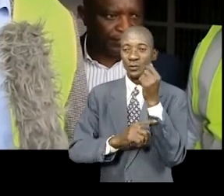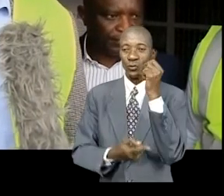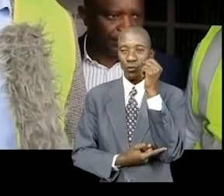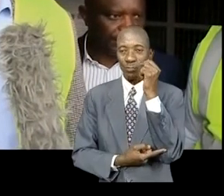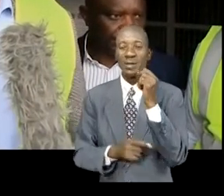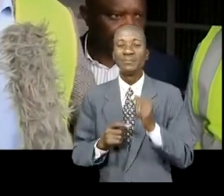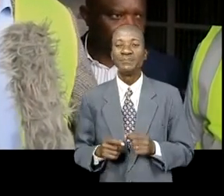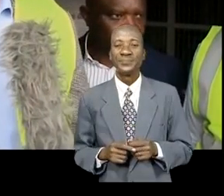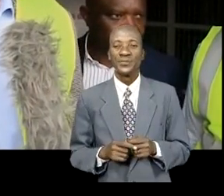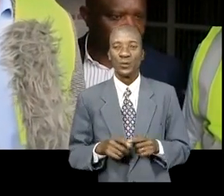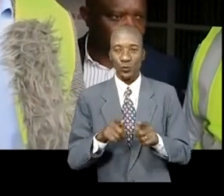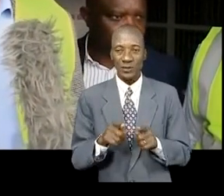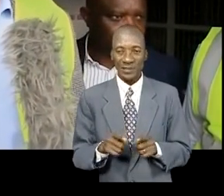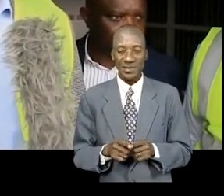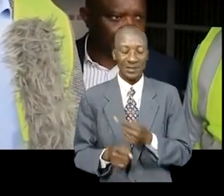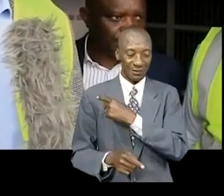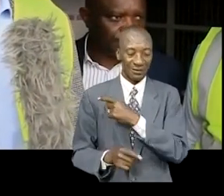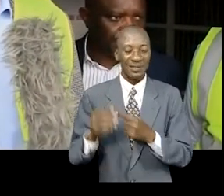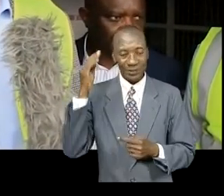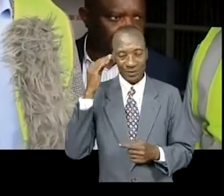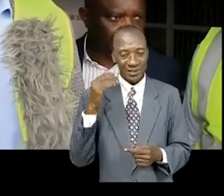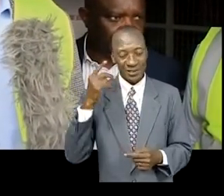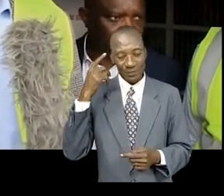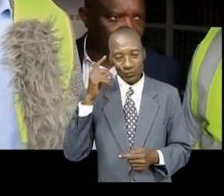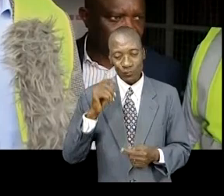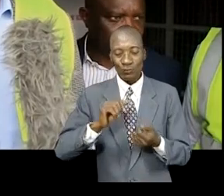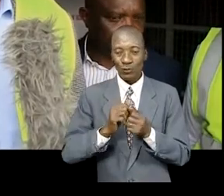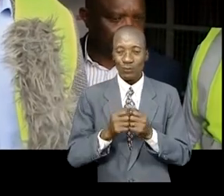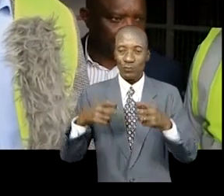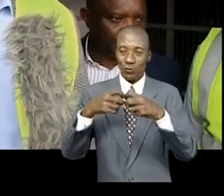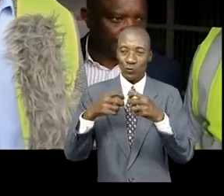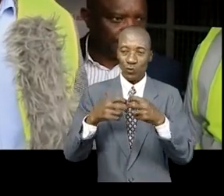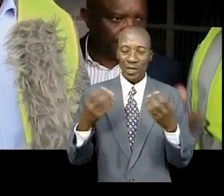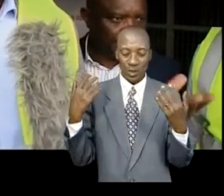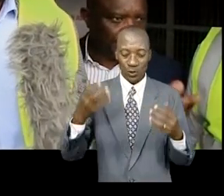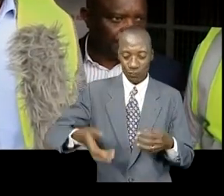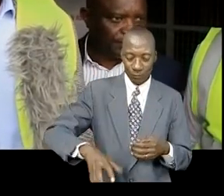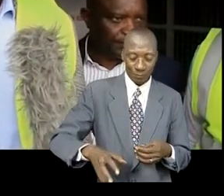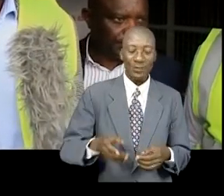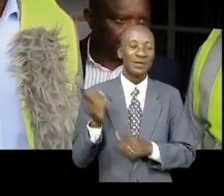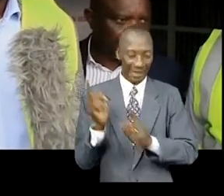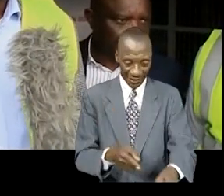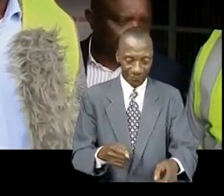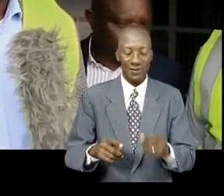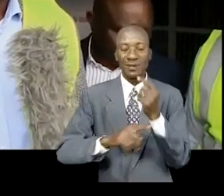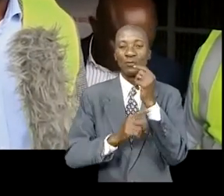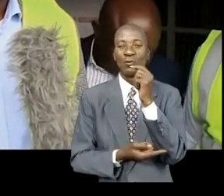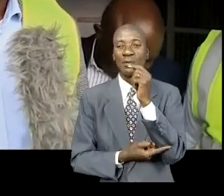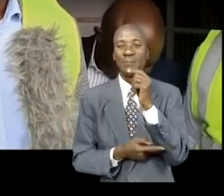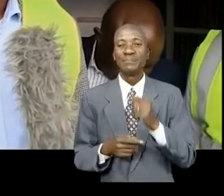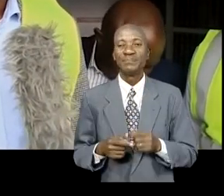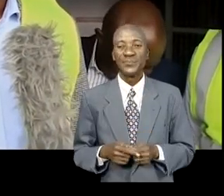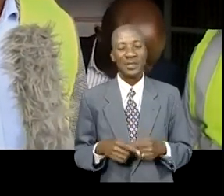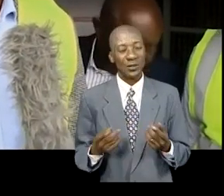mesure de relancer le réseau électrique. Et il faut savoir aussi que c'est